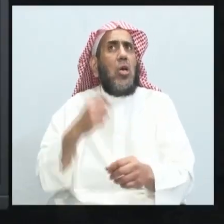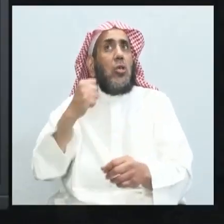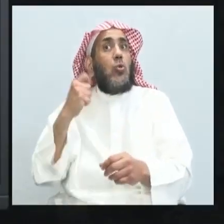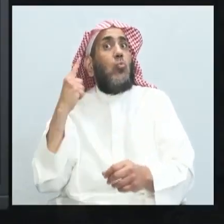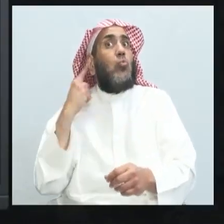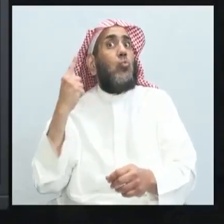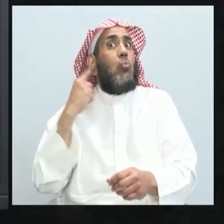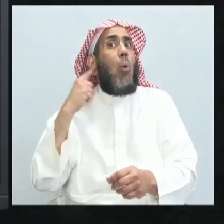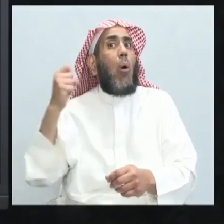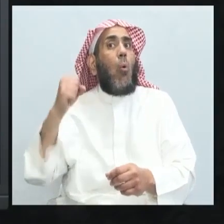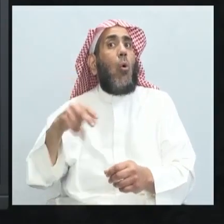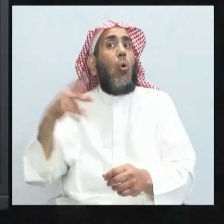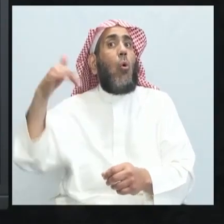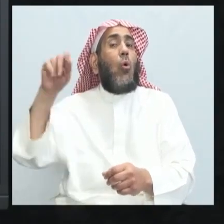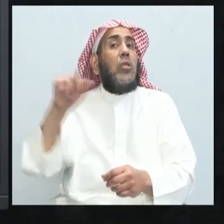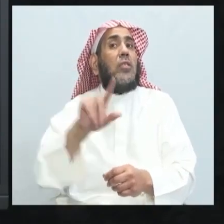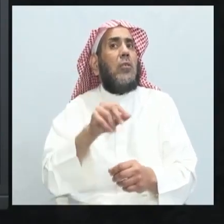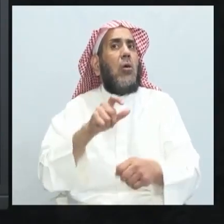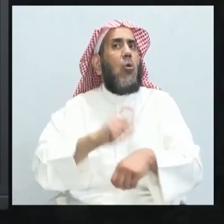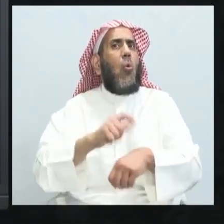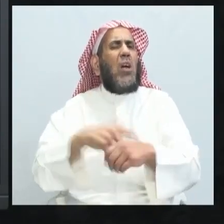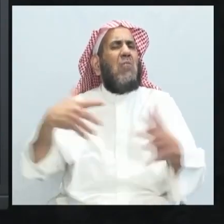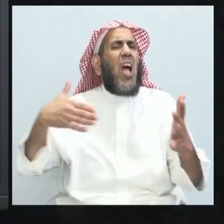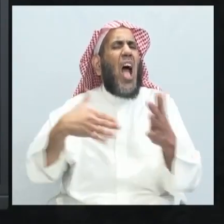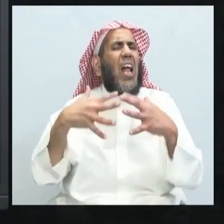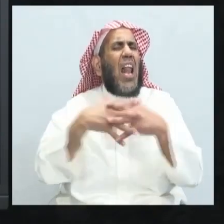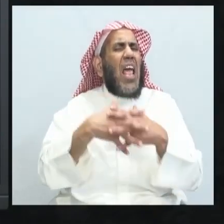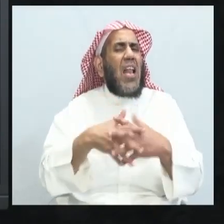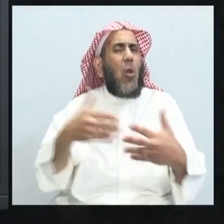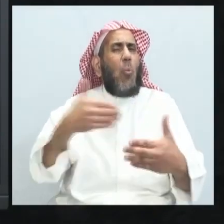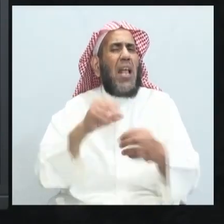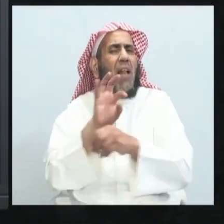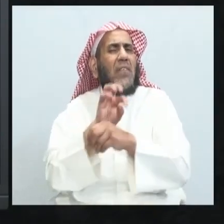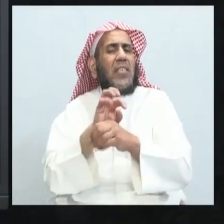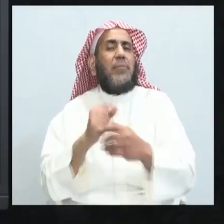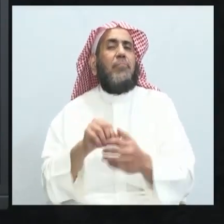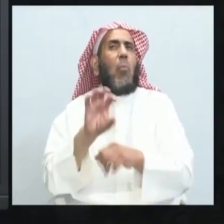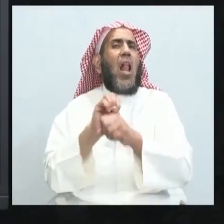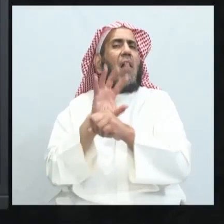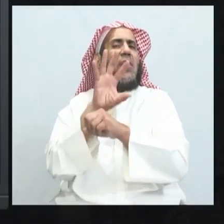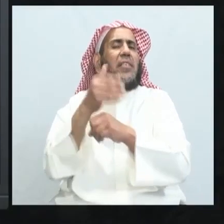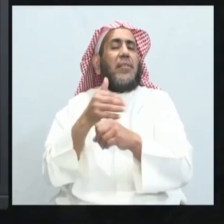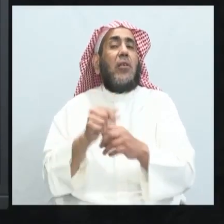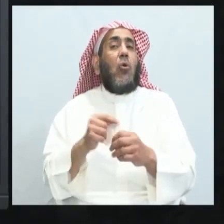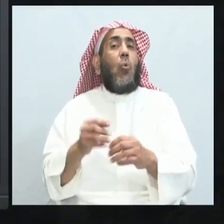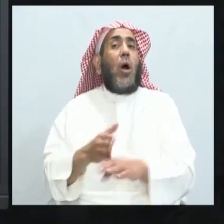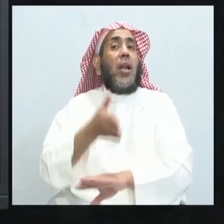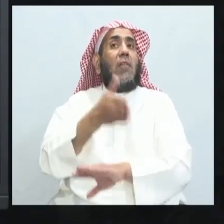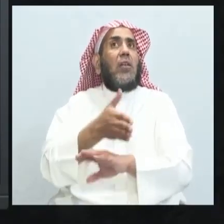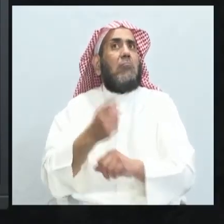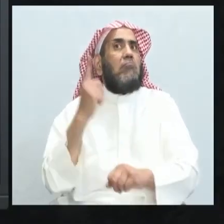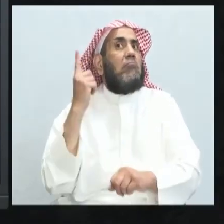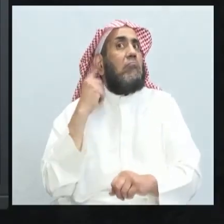السماع وغلس مقصود به ايضا وقت في اخر الليل قبيل قبيل الفجر قبيل الفجر وان الفرس